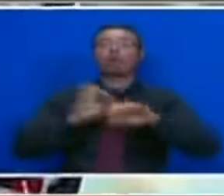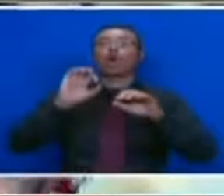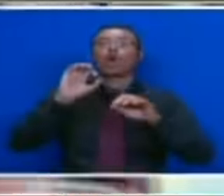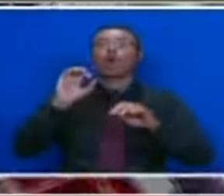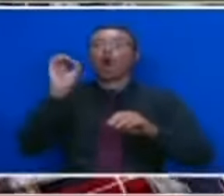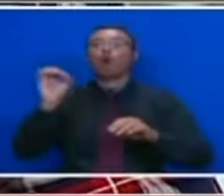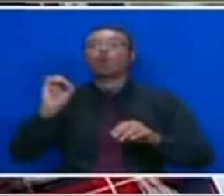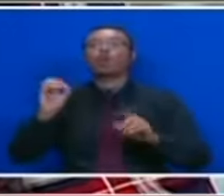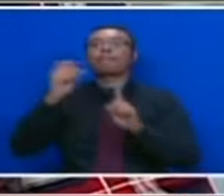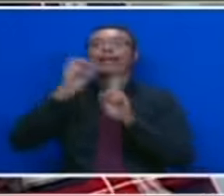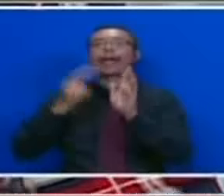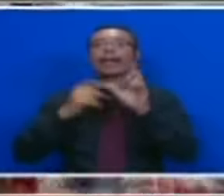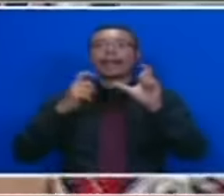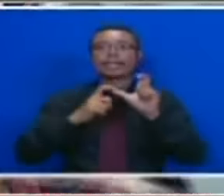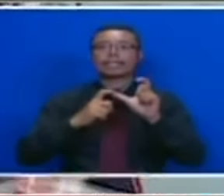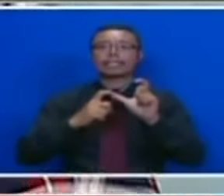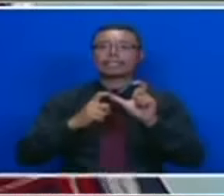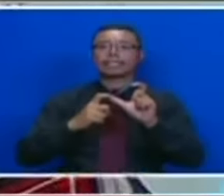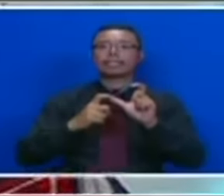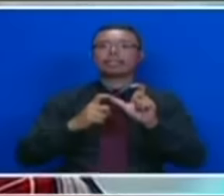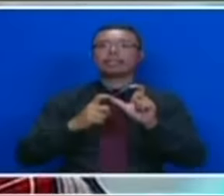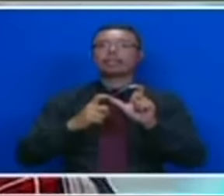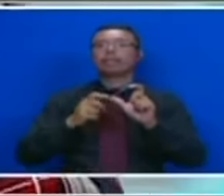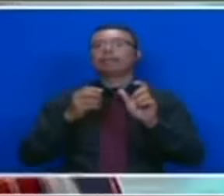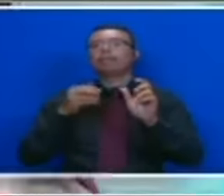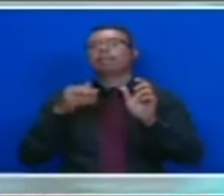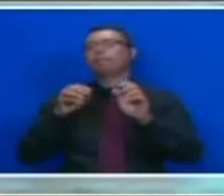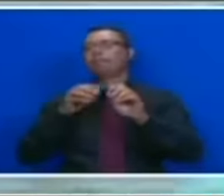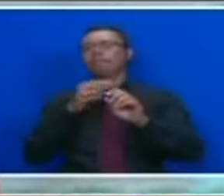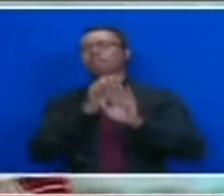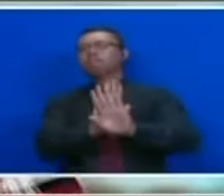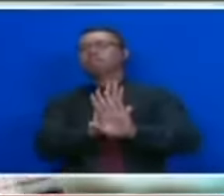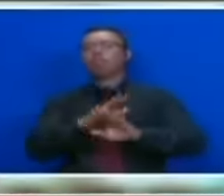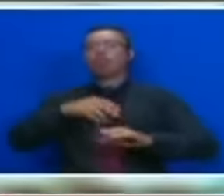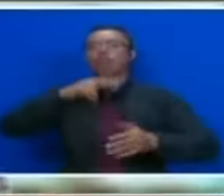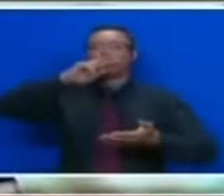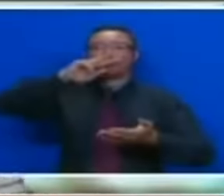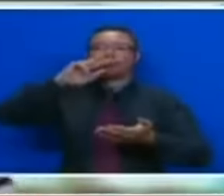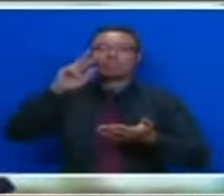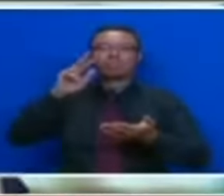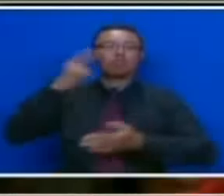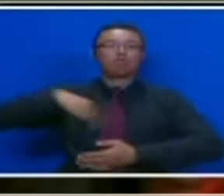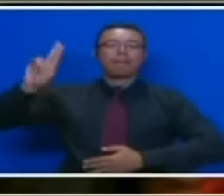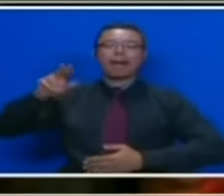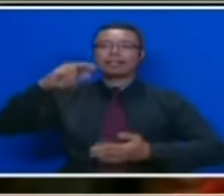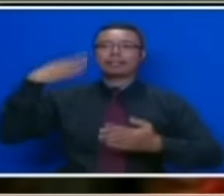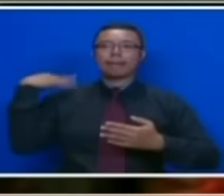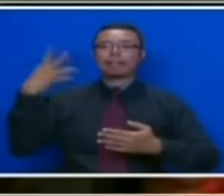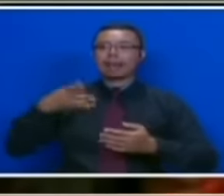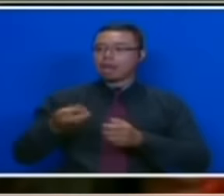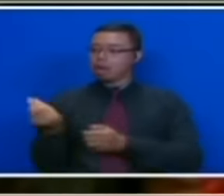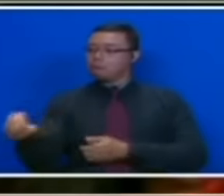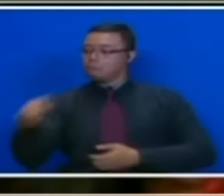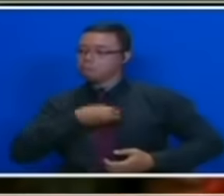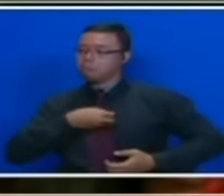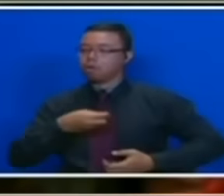oknum-oknum PNS mengingkari sumpah jabatan, melakukan pungli, menekan, mempersulit, ini sudah kami